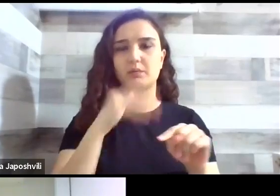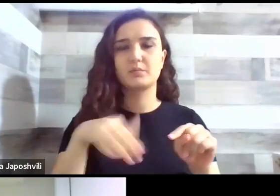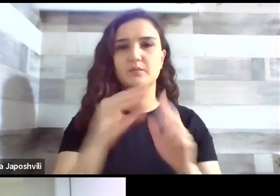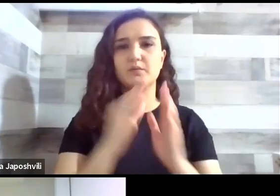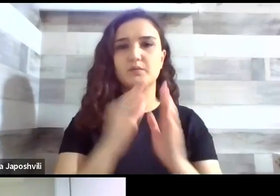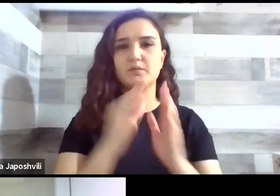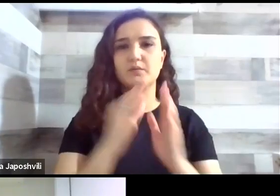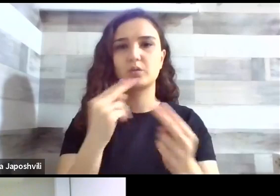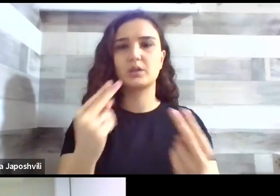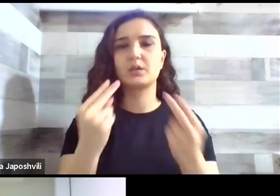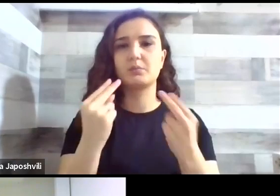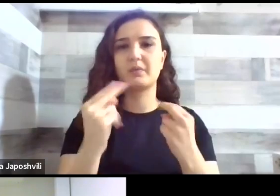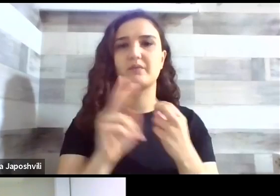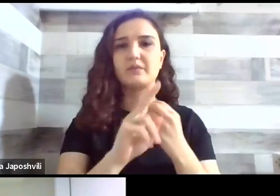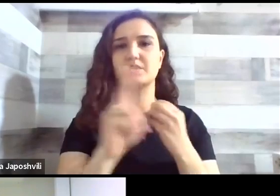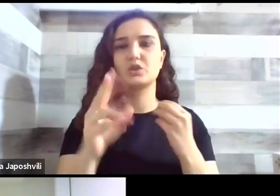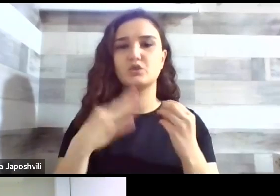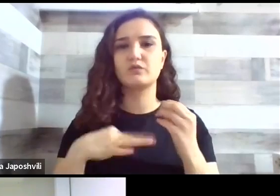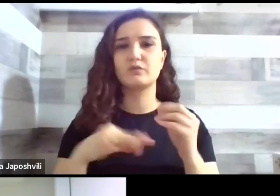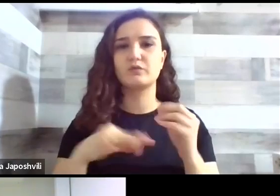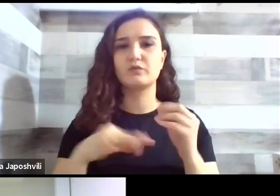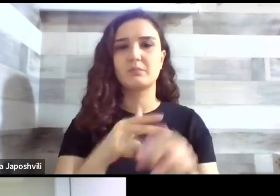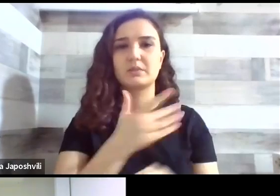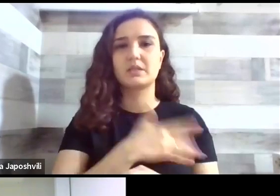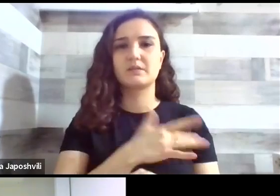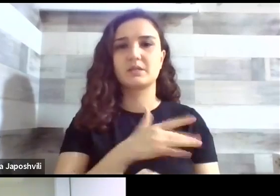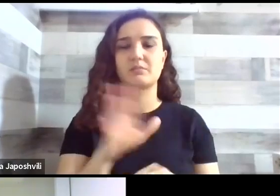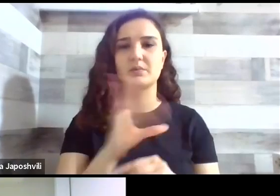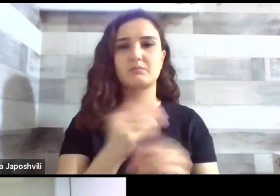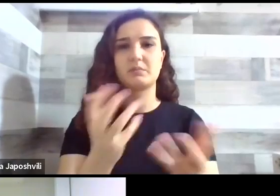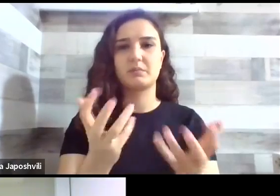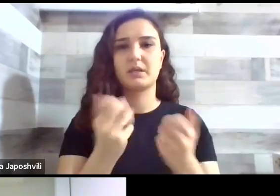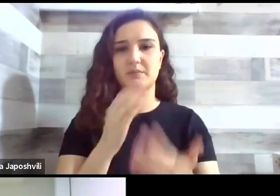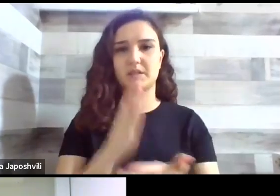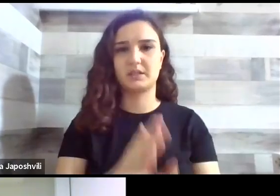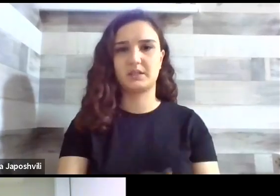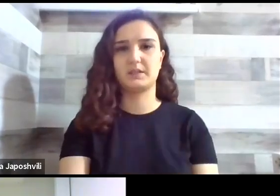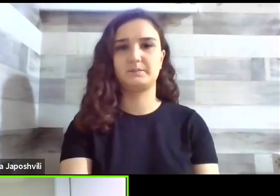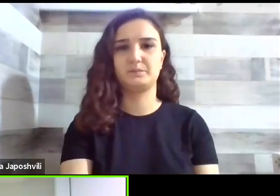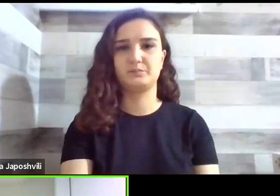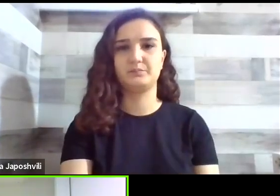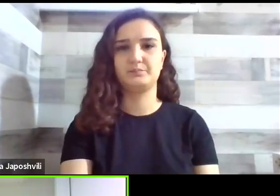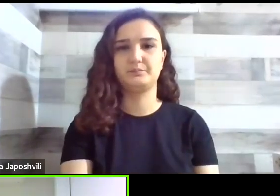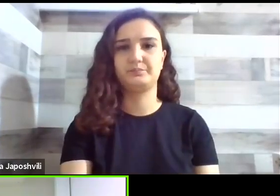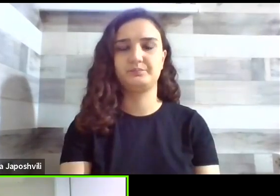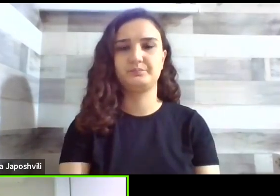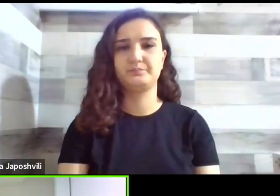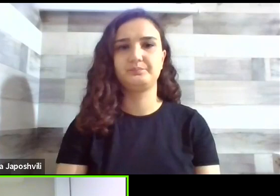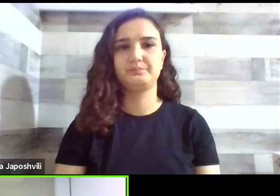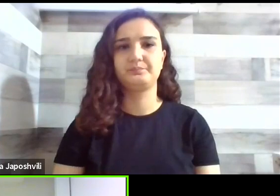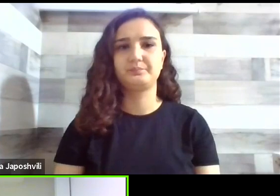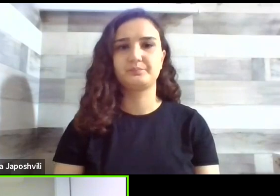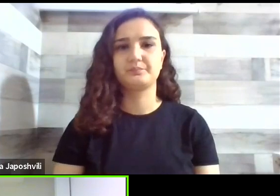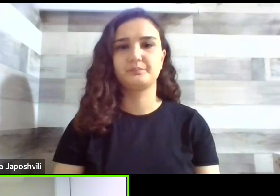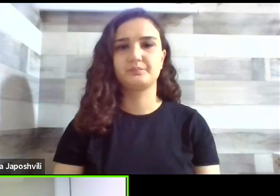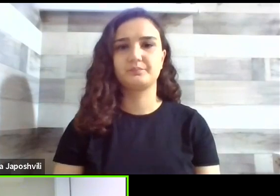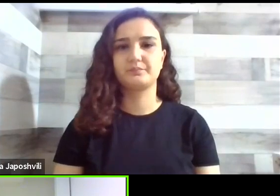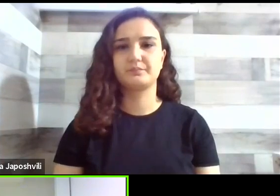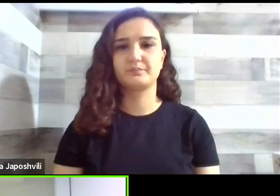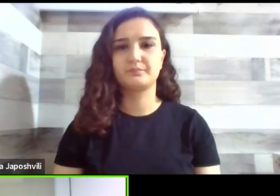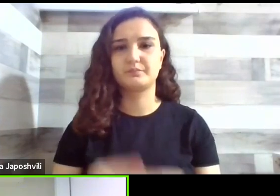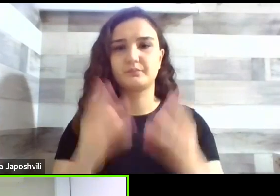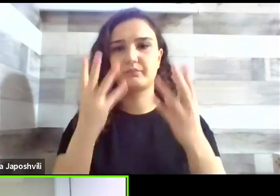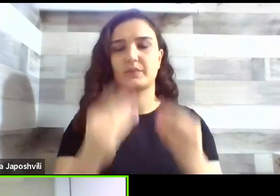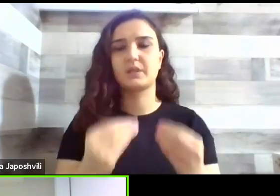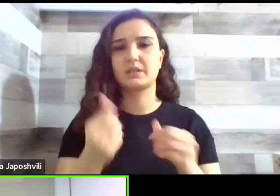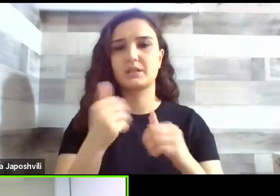ყურადღება, რომლებთა შვილებიც აი ამ სერვისების მიმღებნი არიან. აკ ბატონო, ეს ეხება დღის ცენტრის